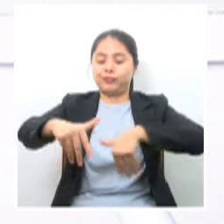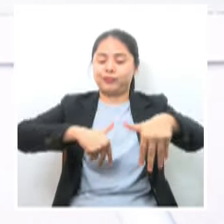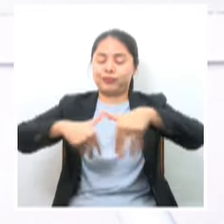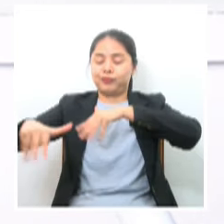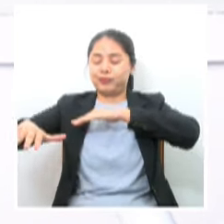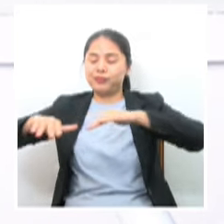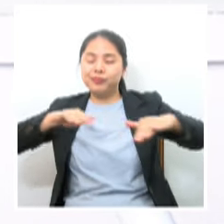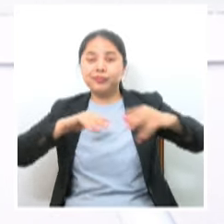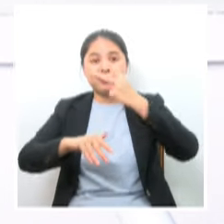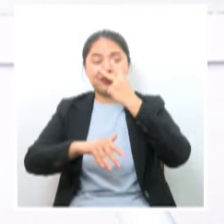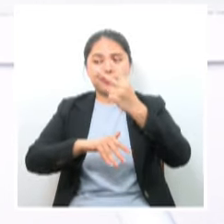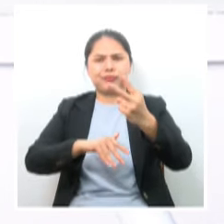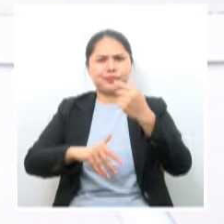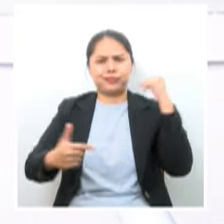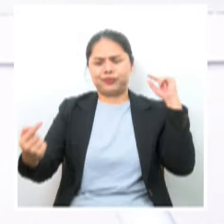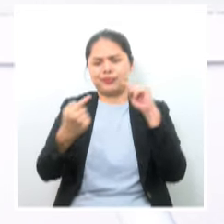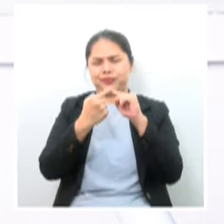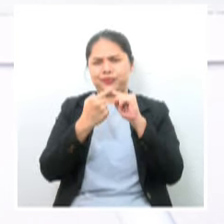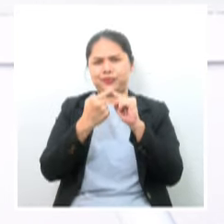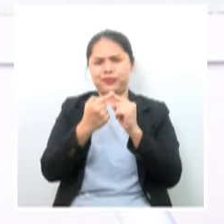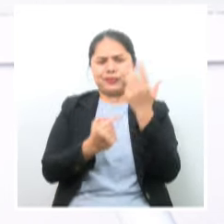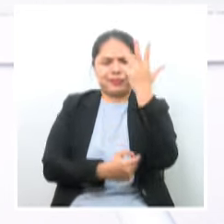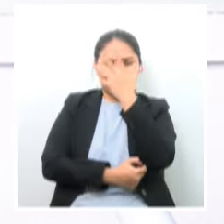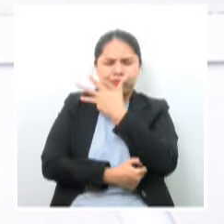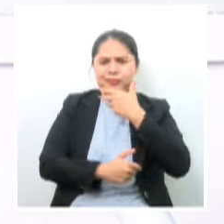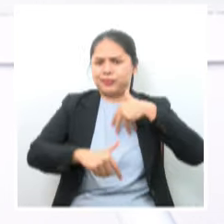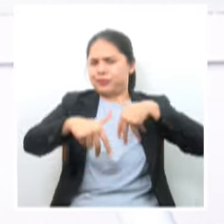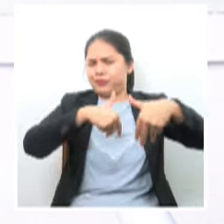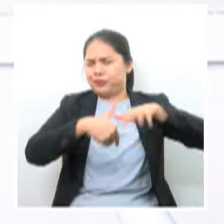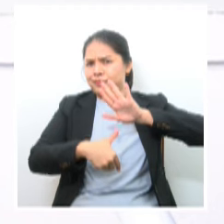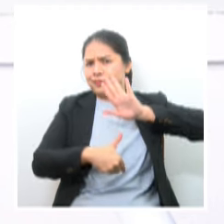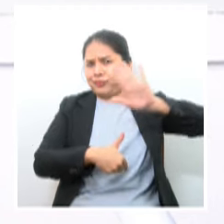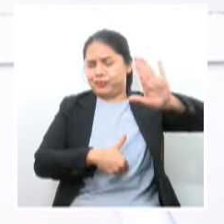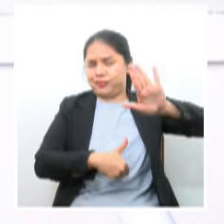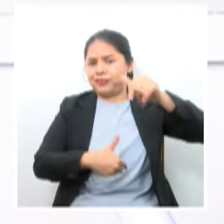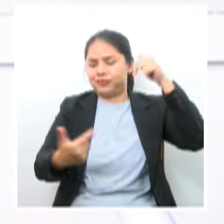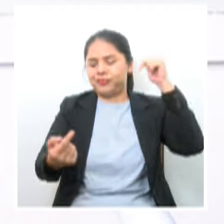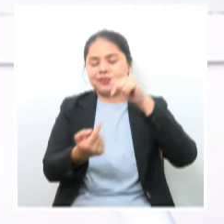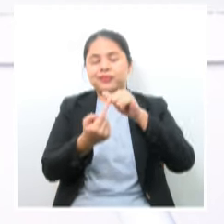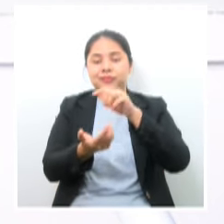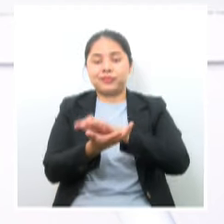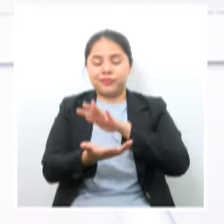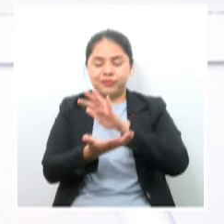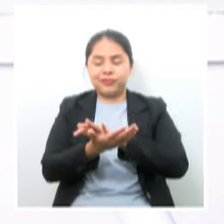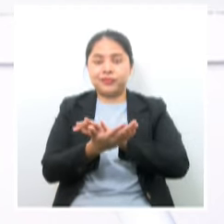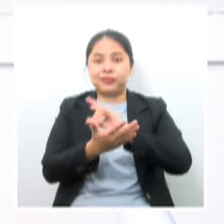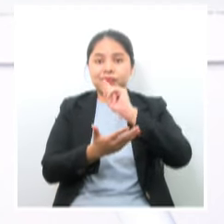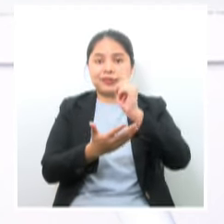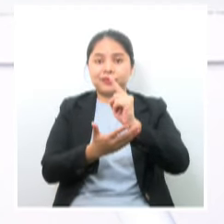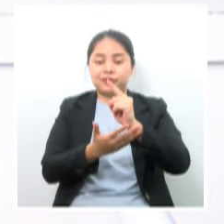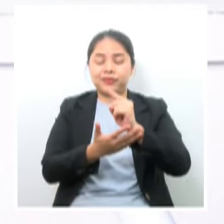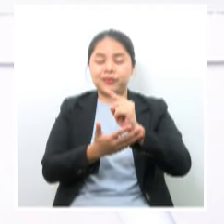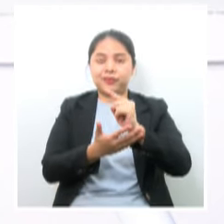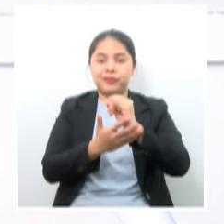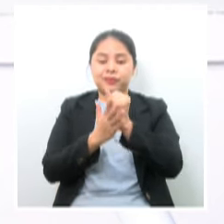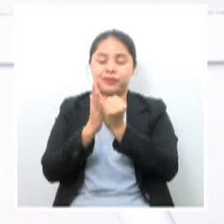ความเป็นเอกลักษณ์กับซอฟต์พาวเวอร์งามวิถีไทยทรงดำประจำถิ่นของโรงเรียนมัธยมศึกษาพัชรกิติยาภา